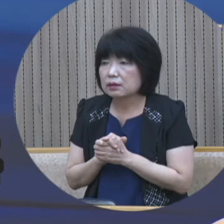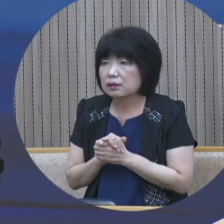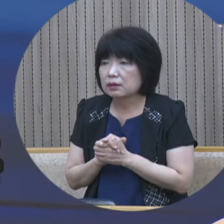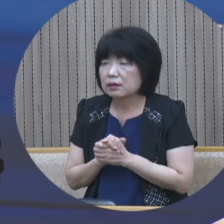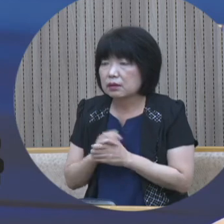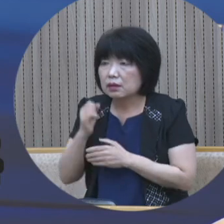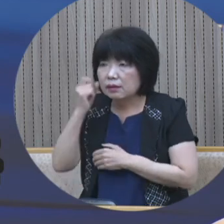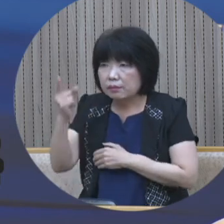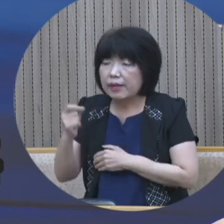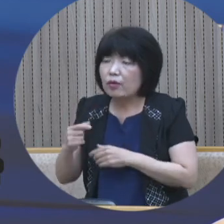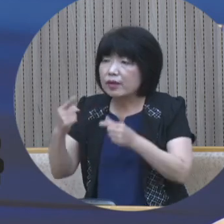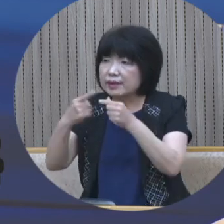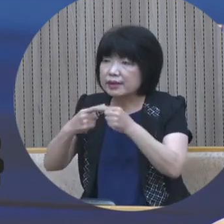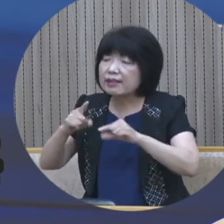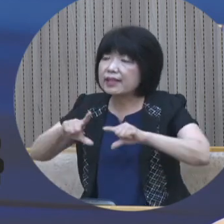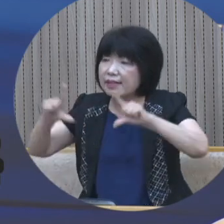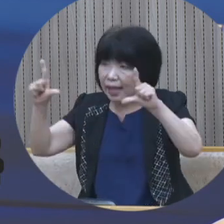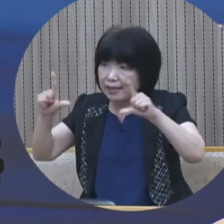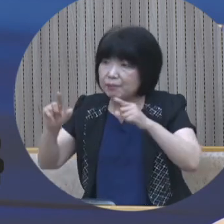매월 첫날이면